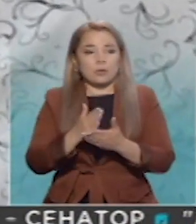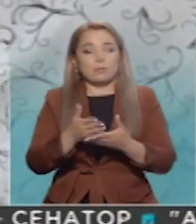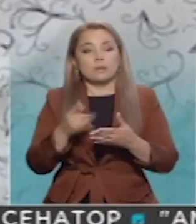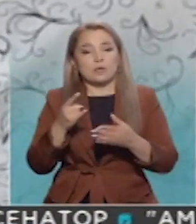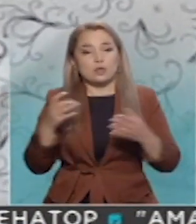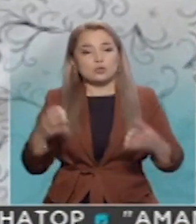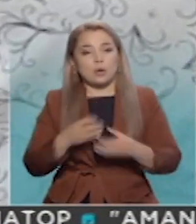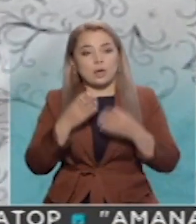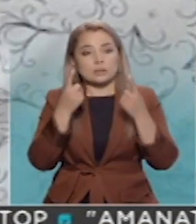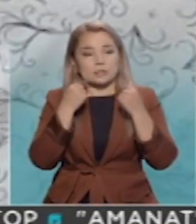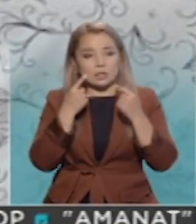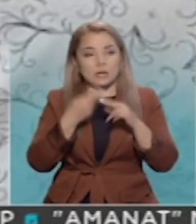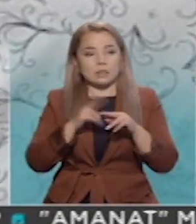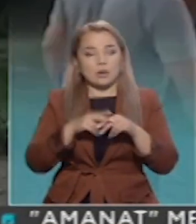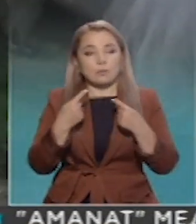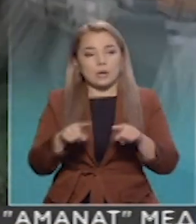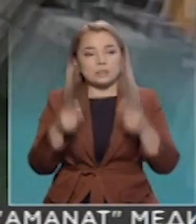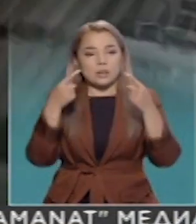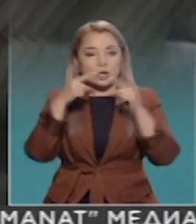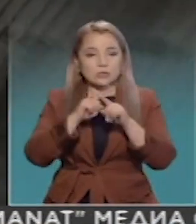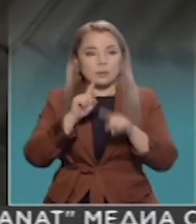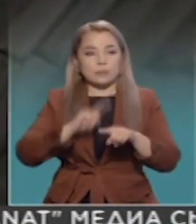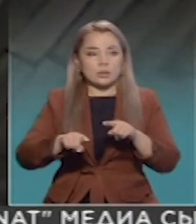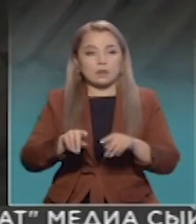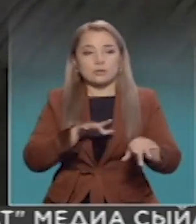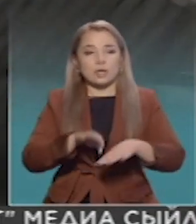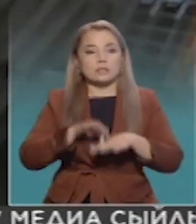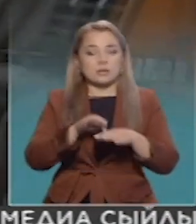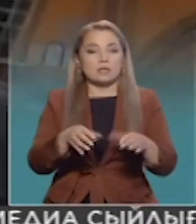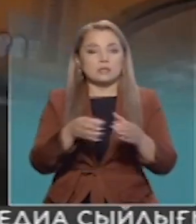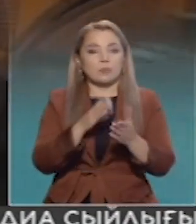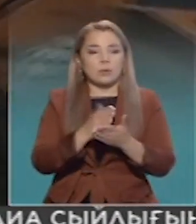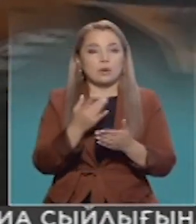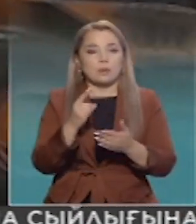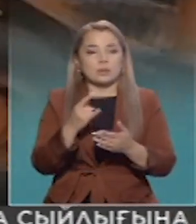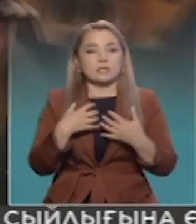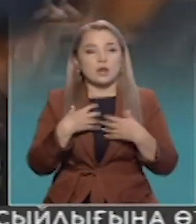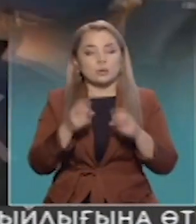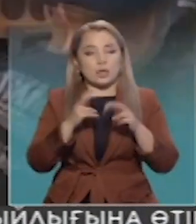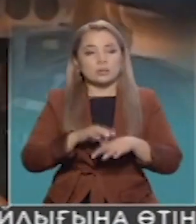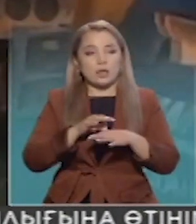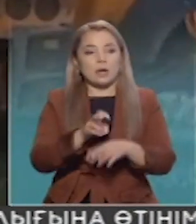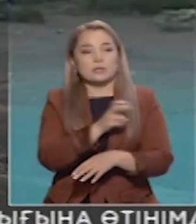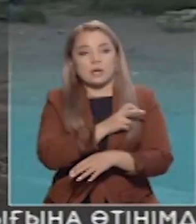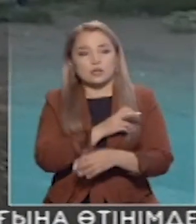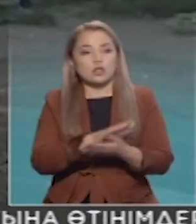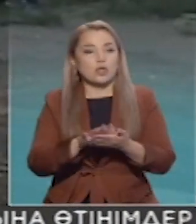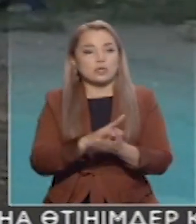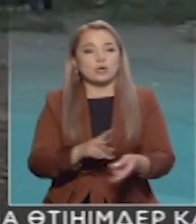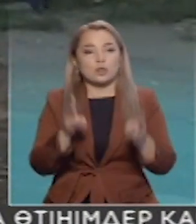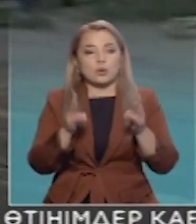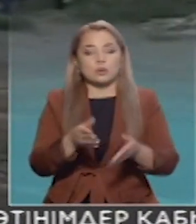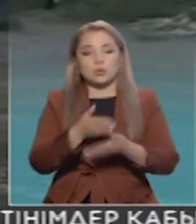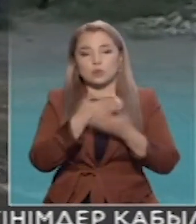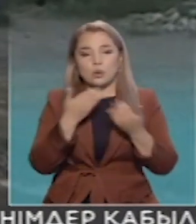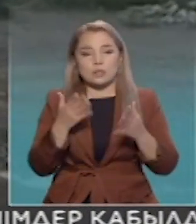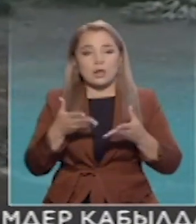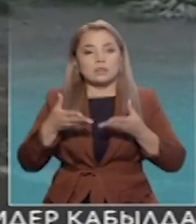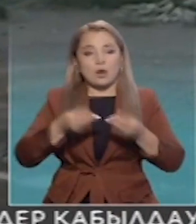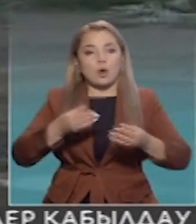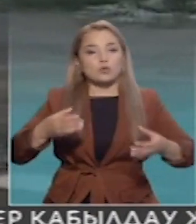бала шошып жылаған соң басқа техникамен жылдам қимылға көшкен. Баланың денсаулығын тексерген дәрігерлер еш зардап шекпегенін тек